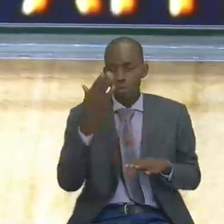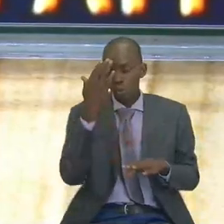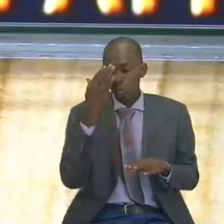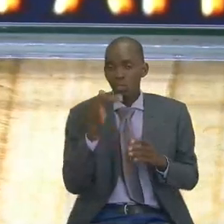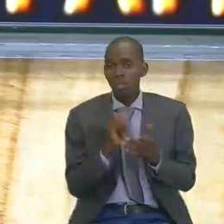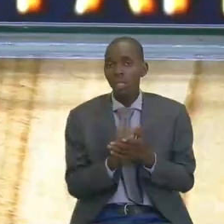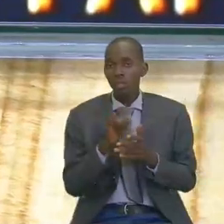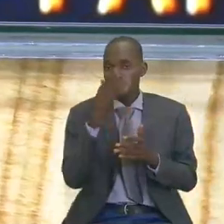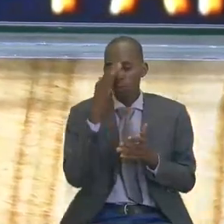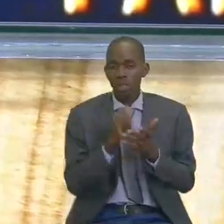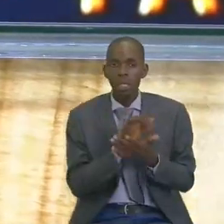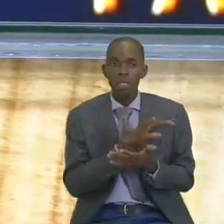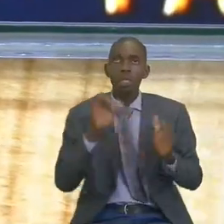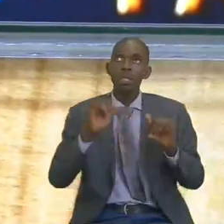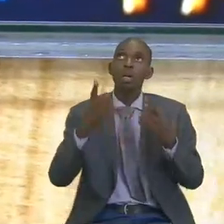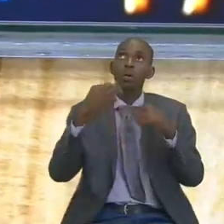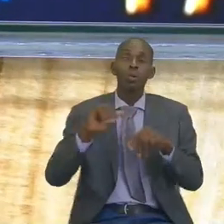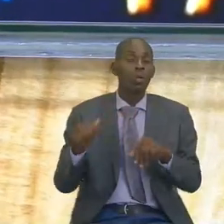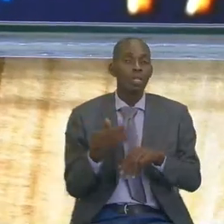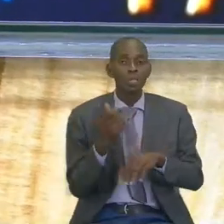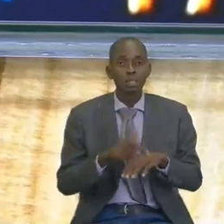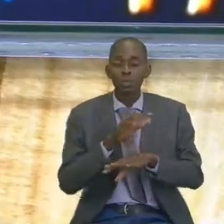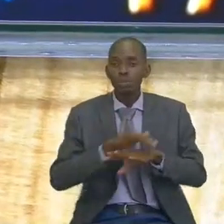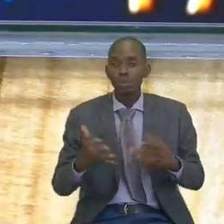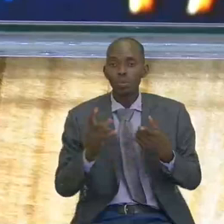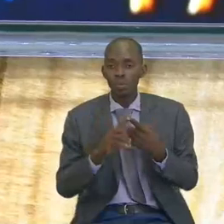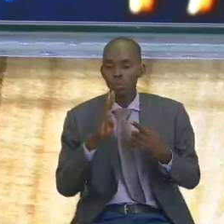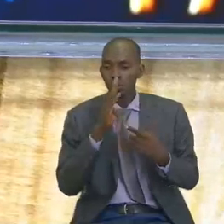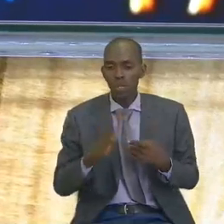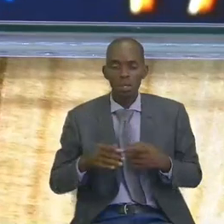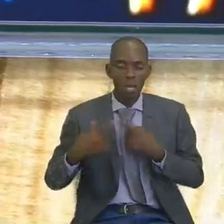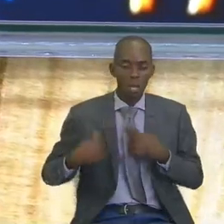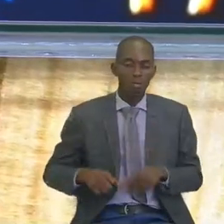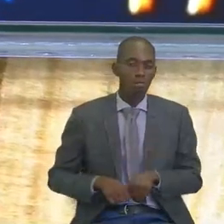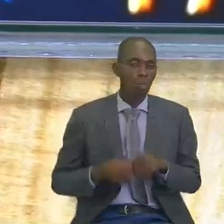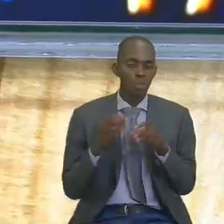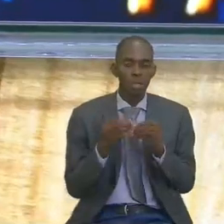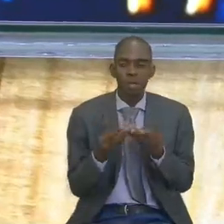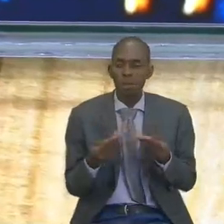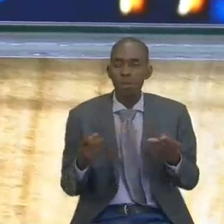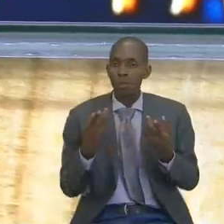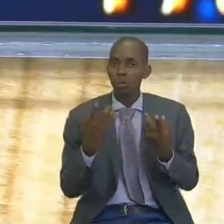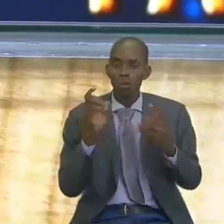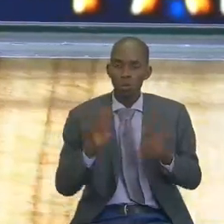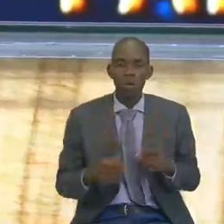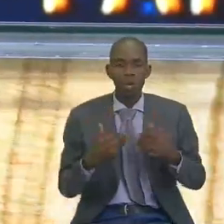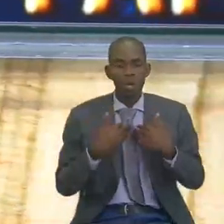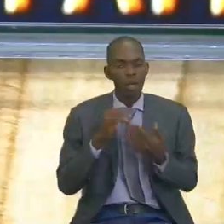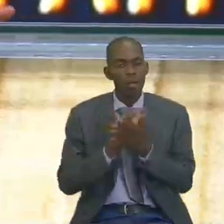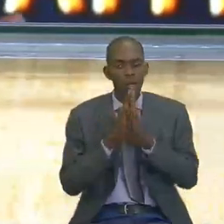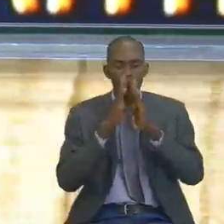moment, tu ne veux pas être brisé en pièces. Tu vas vouloir avoir la paix dans ton cœur, la paix dans ta relation avec tout le